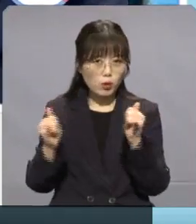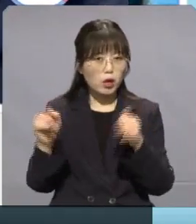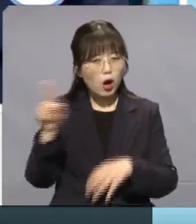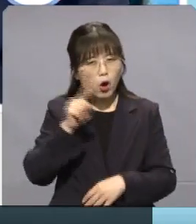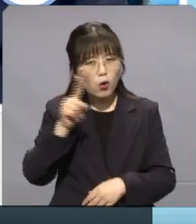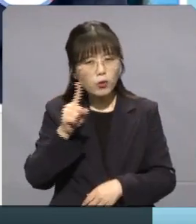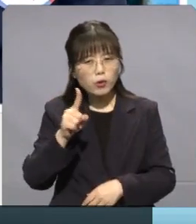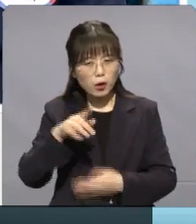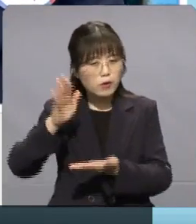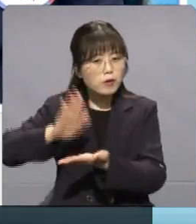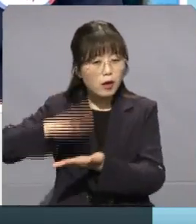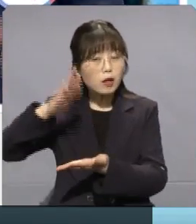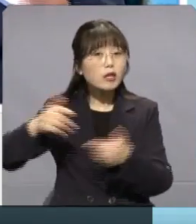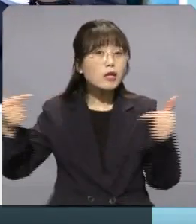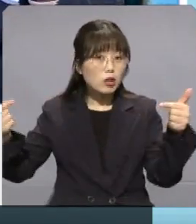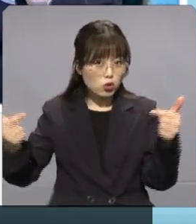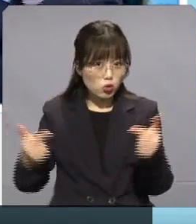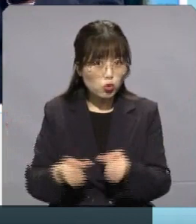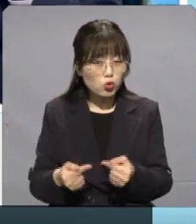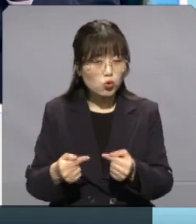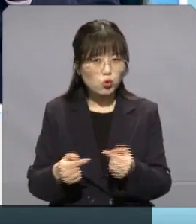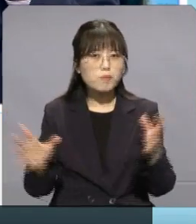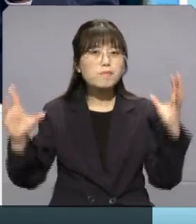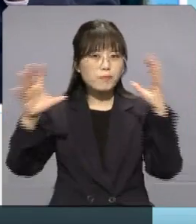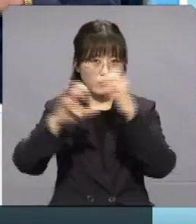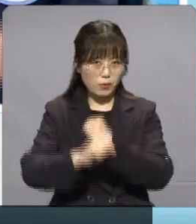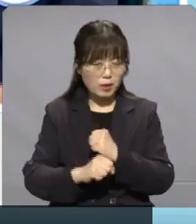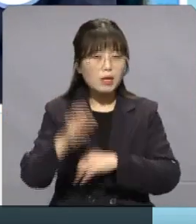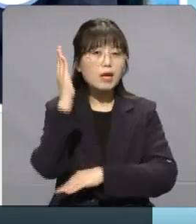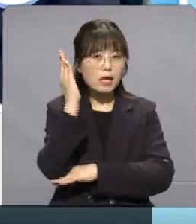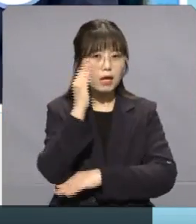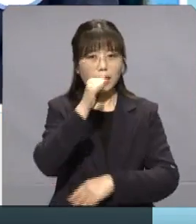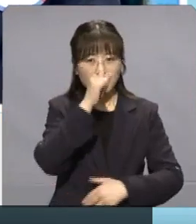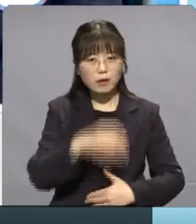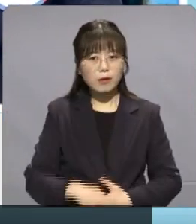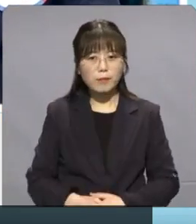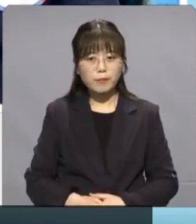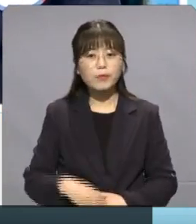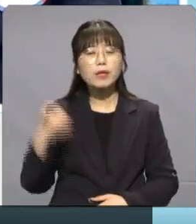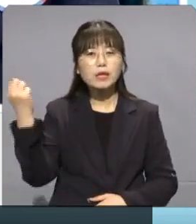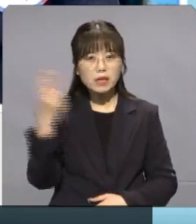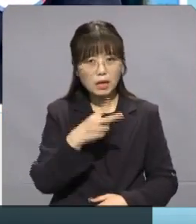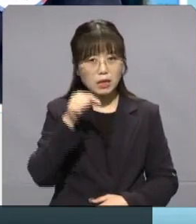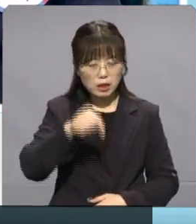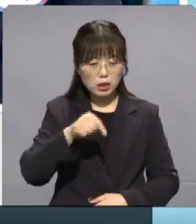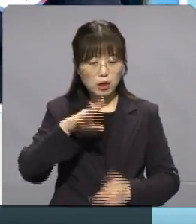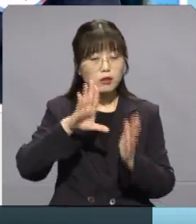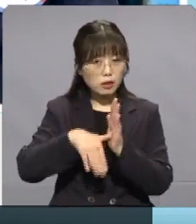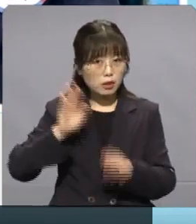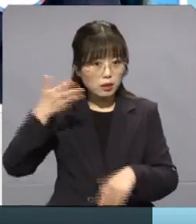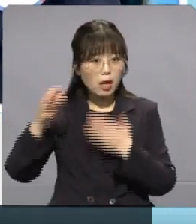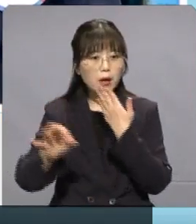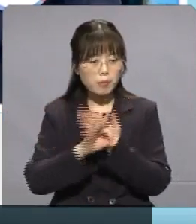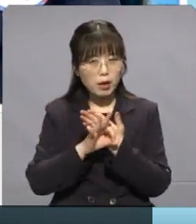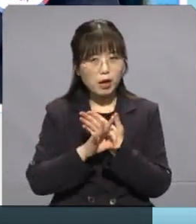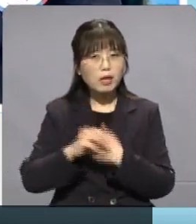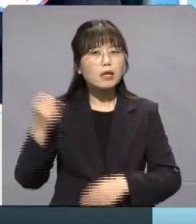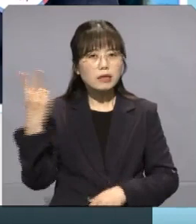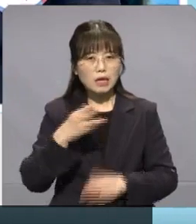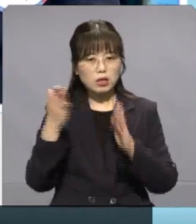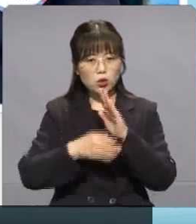어떤 열기 같은 게 어느 정도 사그러졌다라고 얘기를 하는 건데 요즘 다시 만약에 이런 시대가 된다라고 하게 되면은